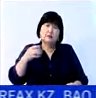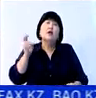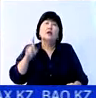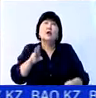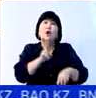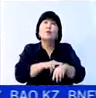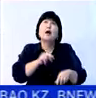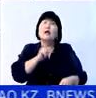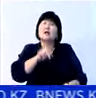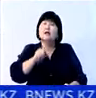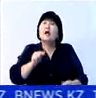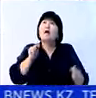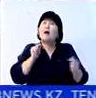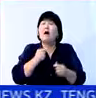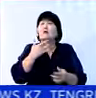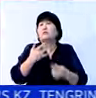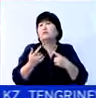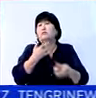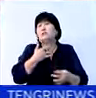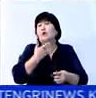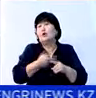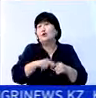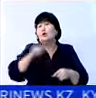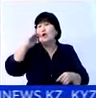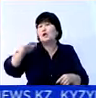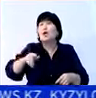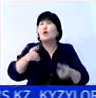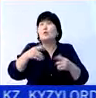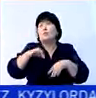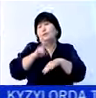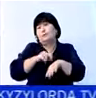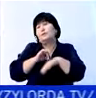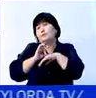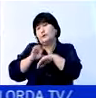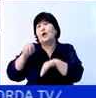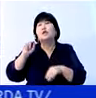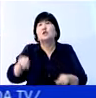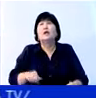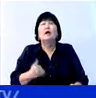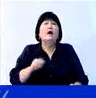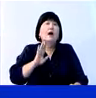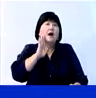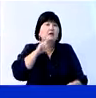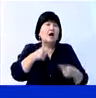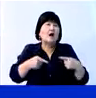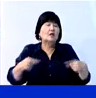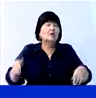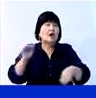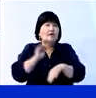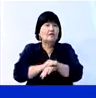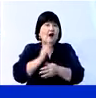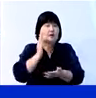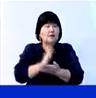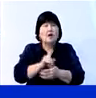Полиция қызметкерлеріне қарсы шығып, дөрекілік танытқан жеткіншек бөлімшеге жеткізілді. Қазіргі таңда әртүрлі фактілер бар,